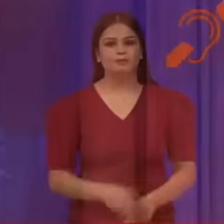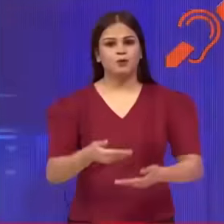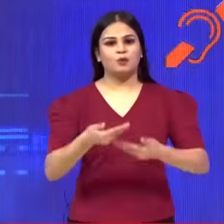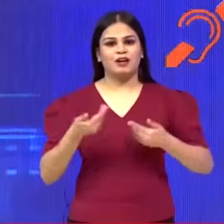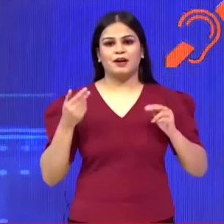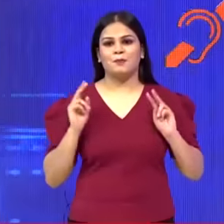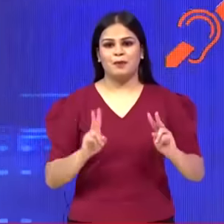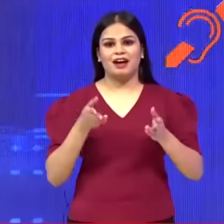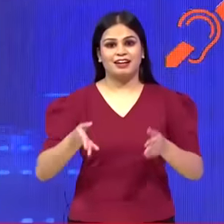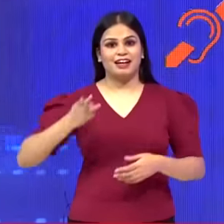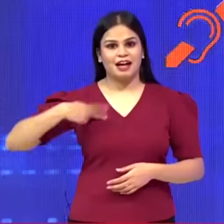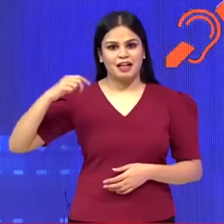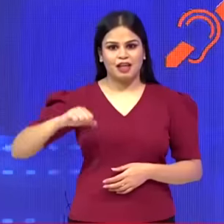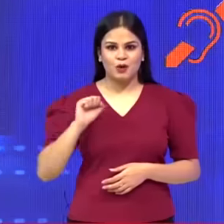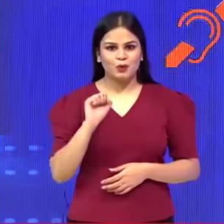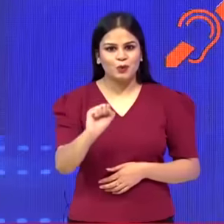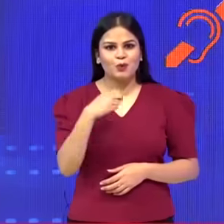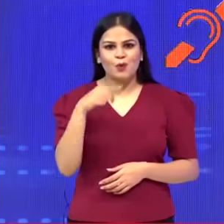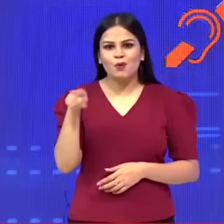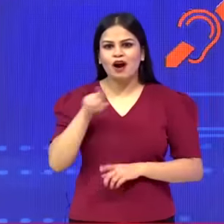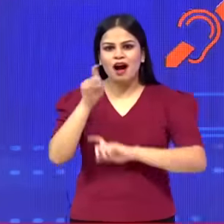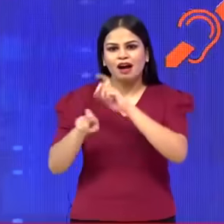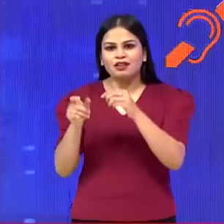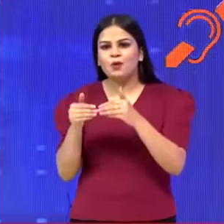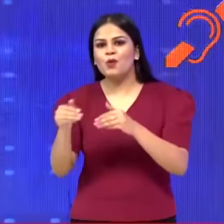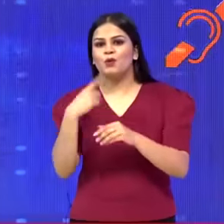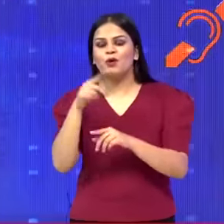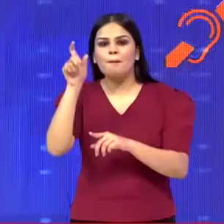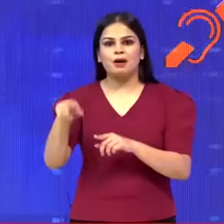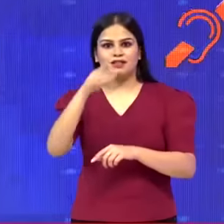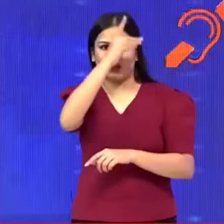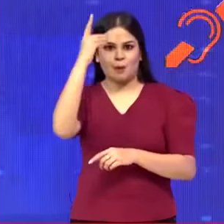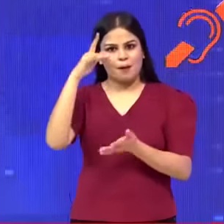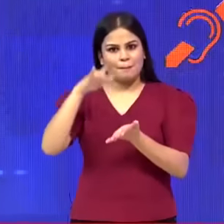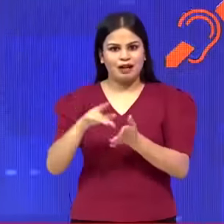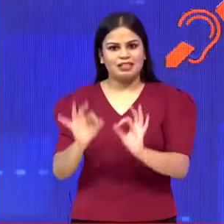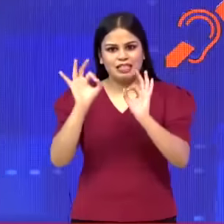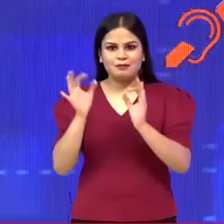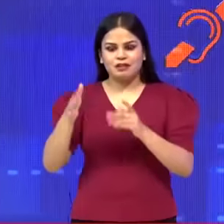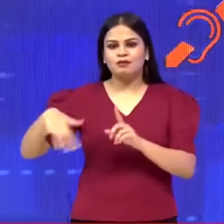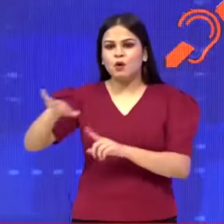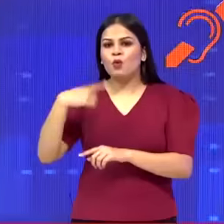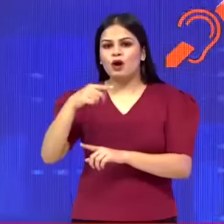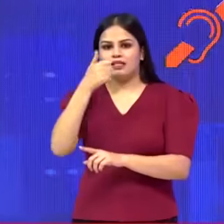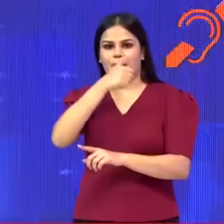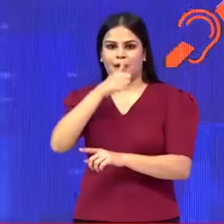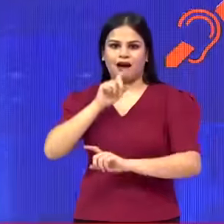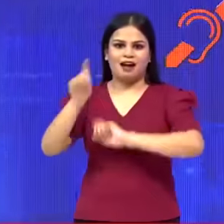वेलकम बैक, आपकी अदालत में आज हम मुकदमा चला रहे हैं दुबई के इस खास माहौल में सुपरस्टार सलमान खान